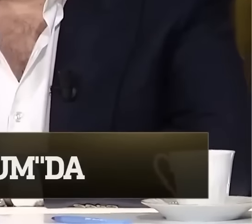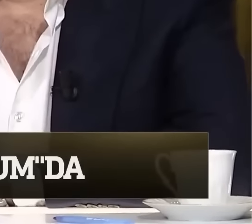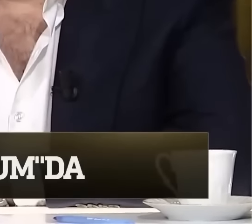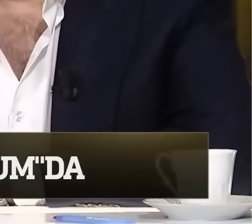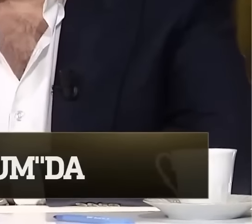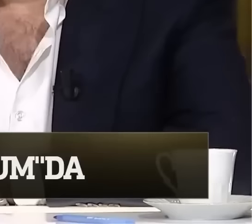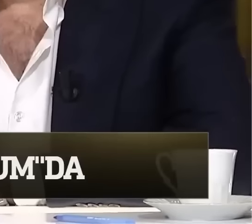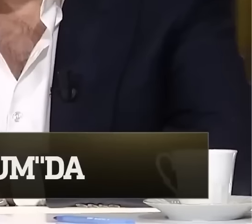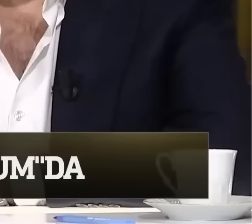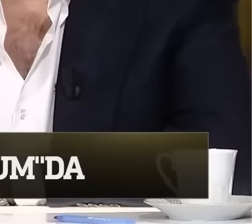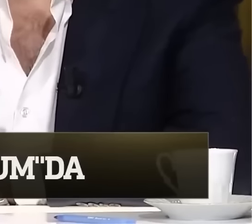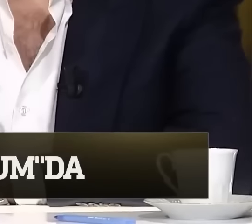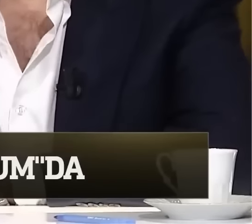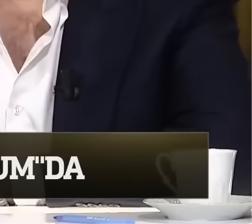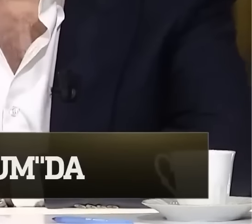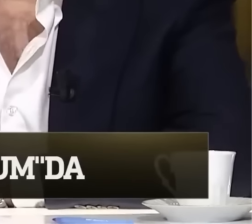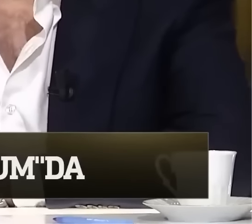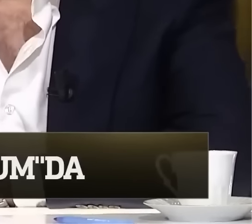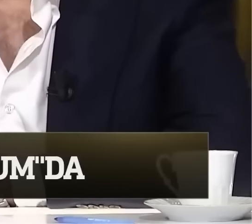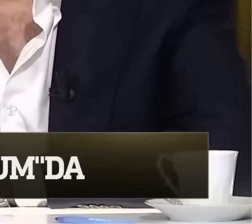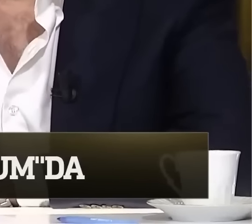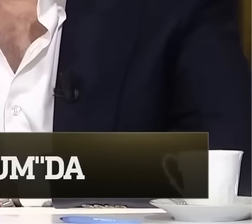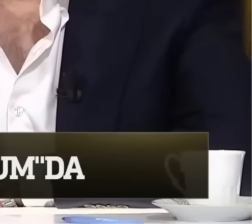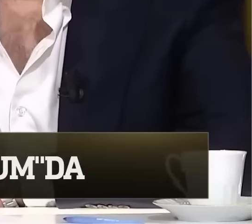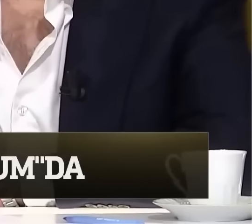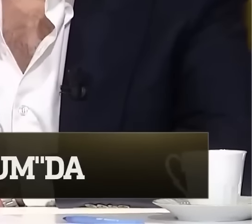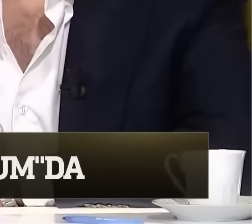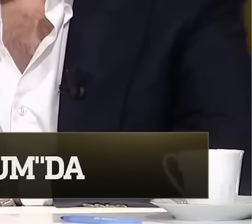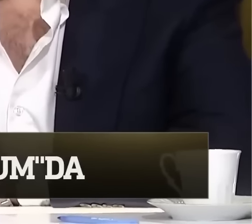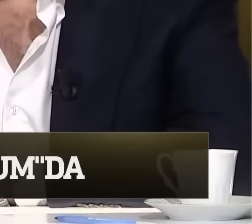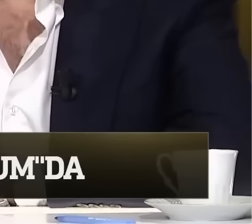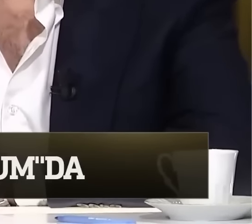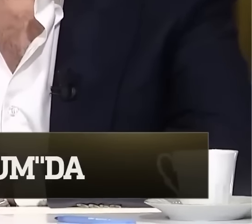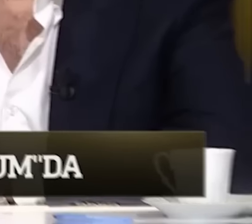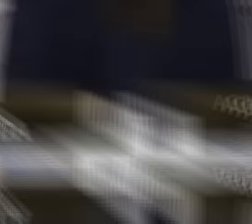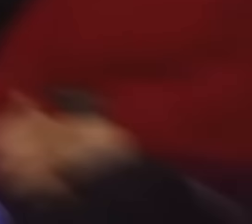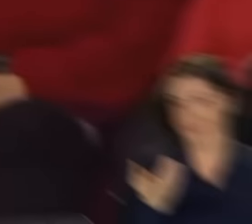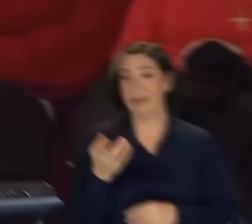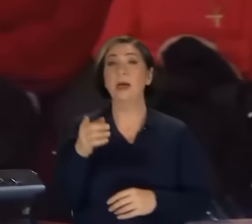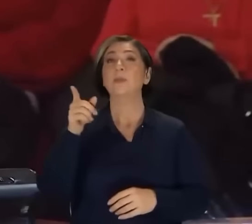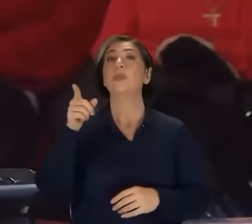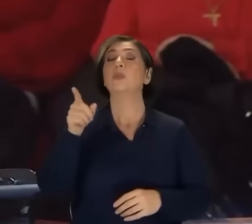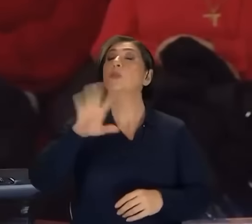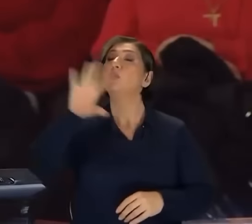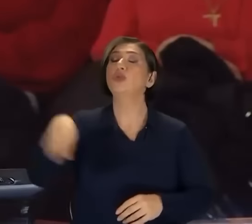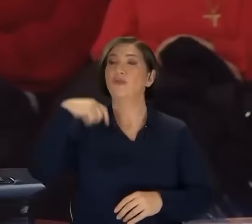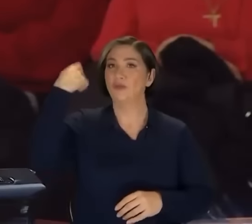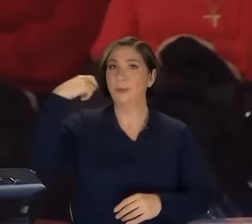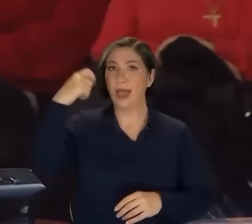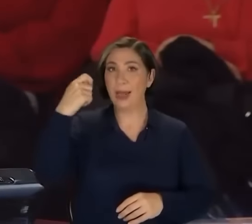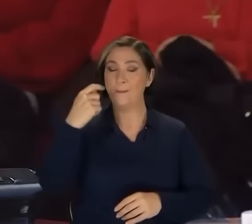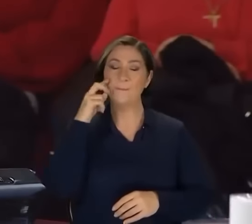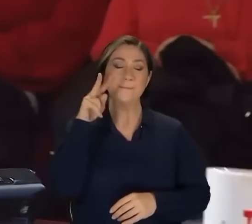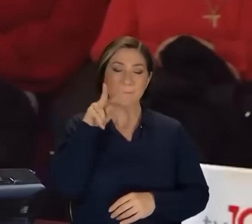sevilebilir işler biz işte Hiçbirimiz Hababam Sınıfını sinemada izlemedik yani olabiliyor bütün bütün filmler bütün